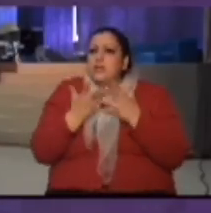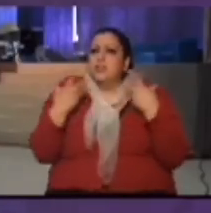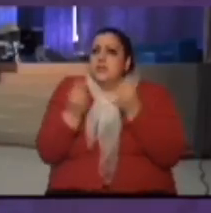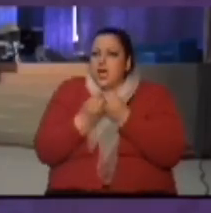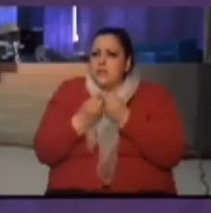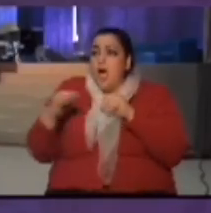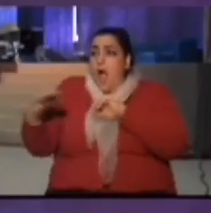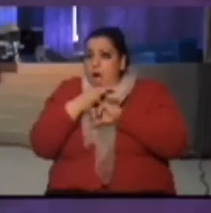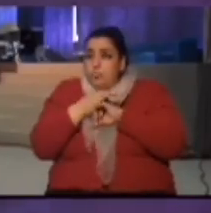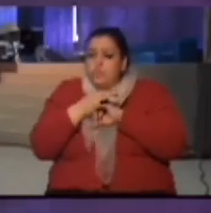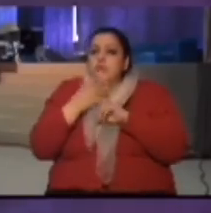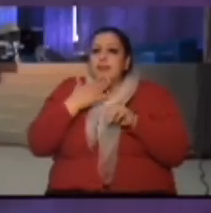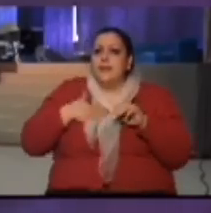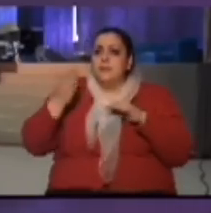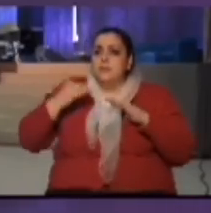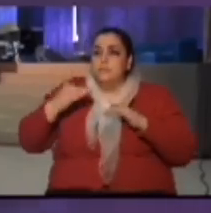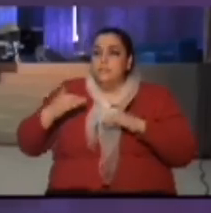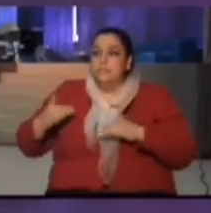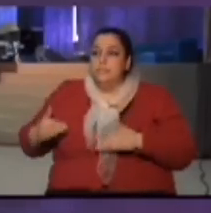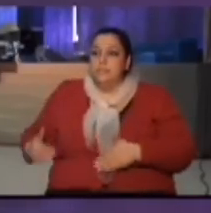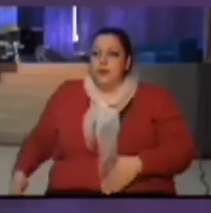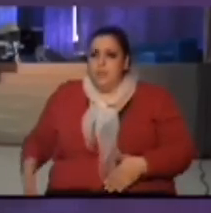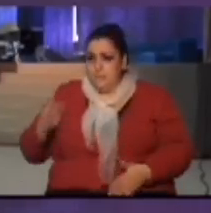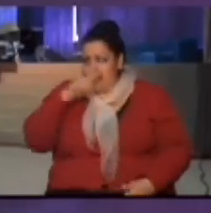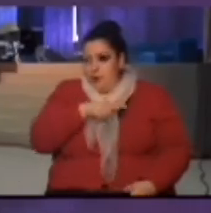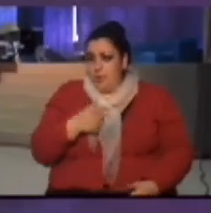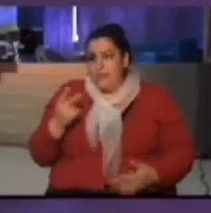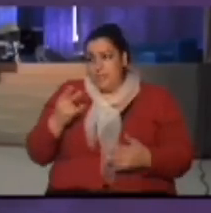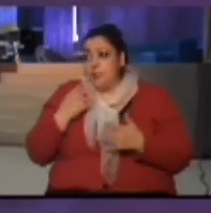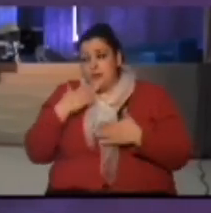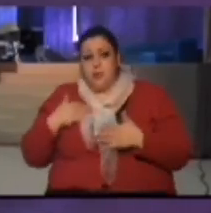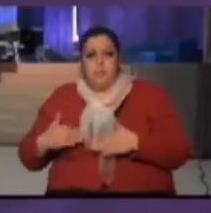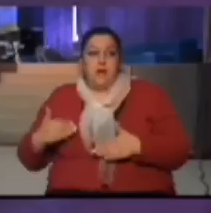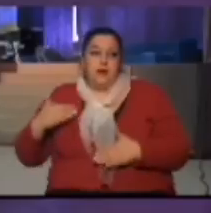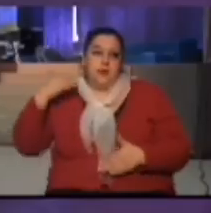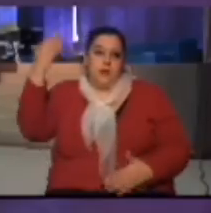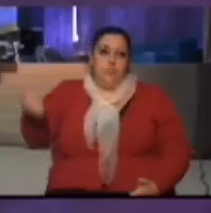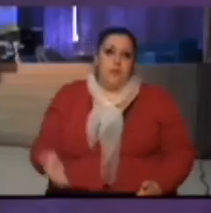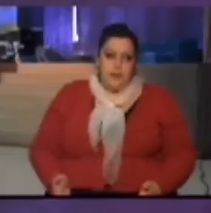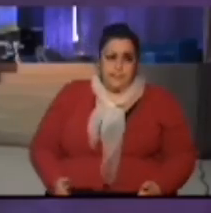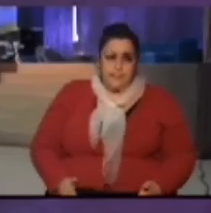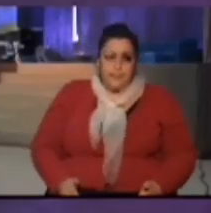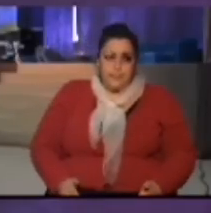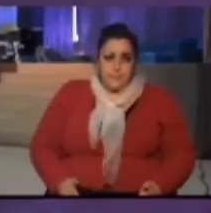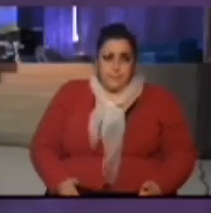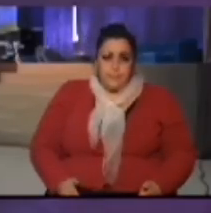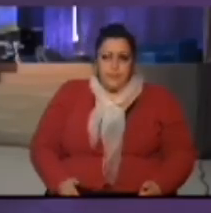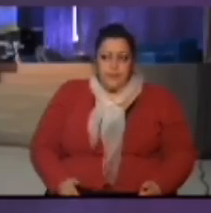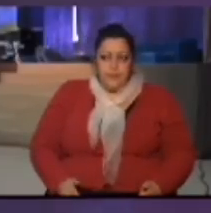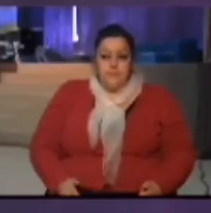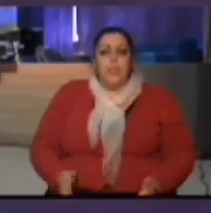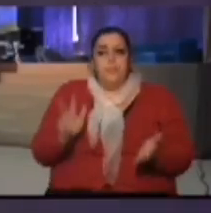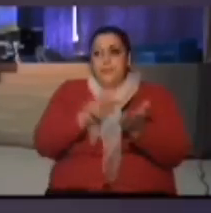մեր կյանքում, էդ ինը չի, որ մենք մեր խելքից տեղ, չէ, շատ անգամ իրոք տերն ա թույլ տալիս, որ մենք տեղով անցնենք,